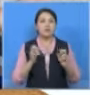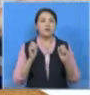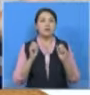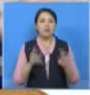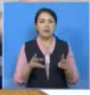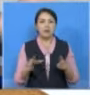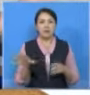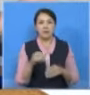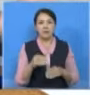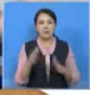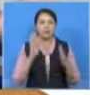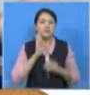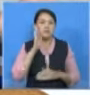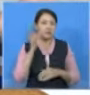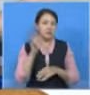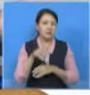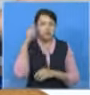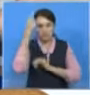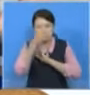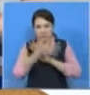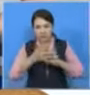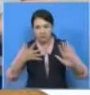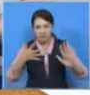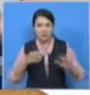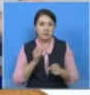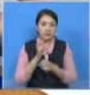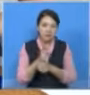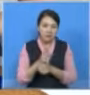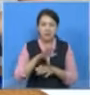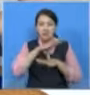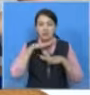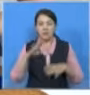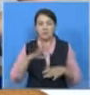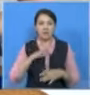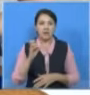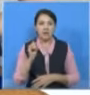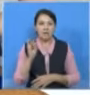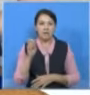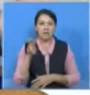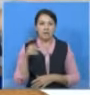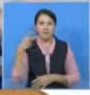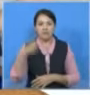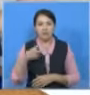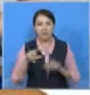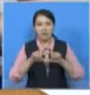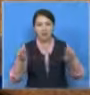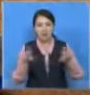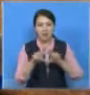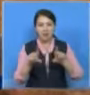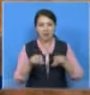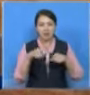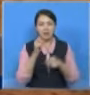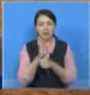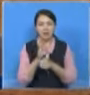істеді, бәрін күнде таңертең келгенде бәрін түсіндіріп, заказдарымызда көп алға бойынша 20-дан астам дүкендерде